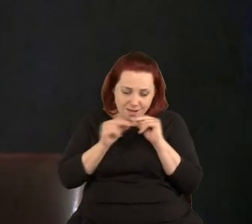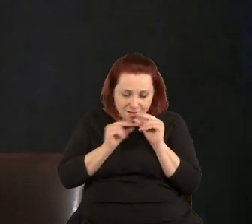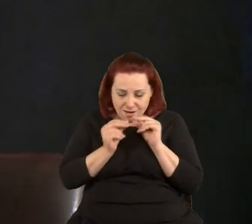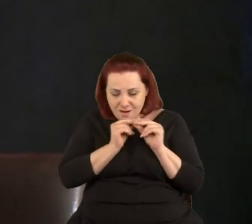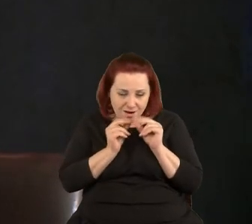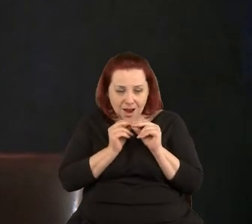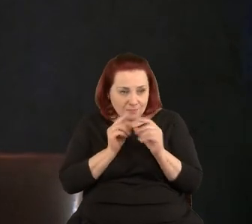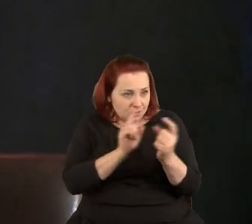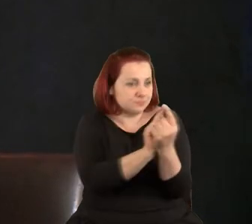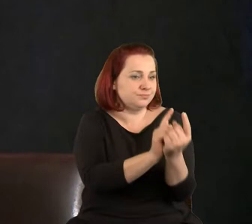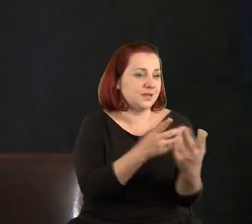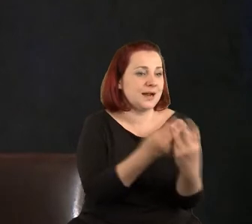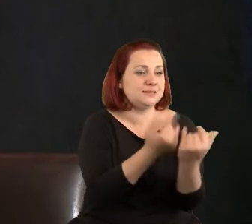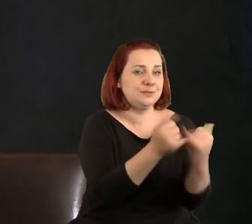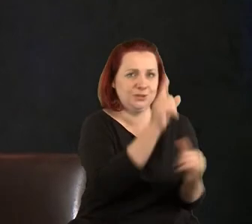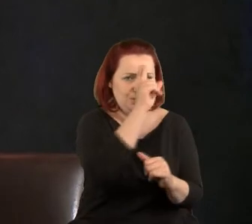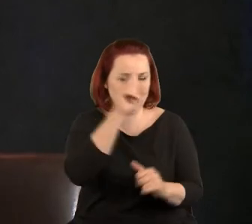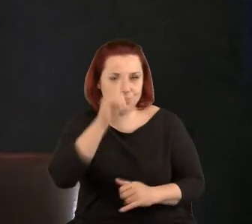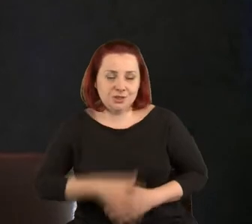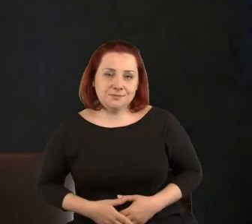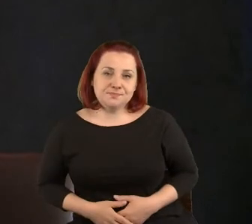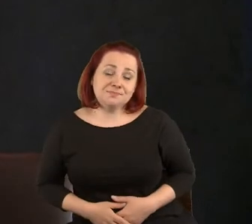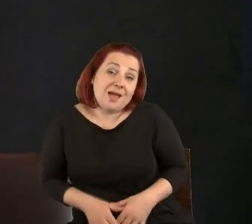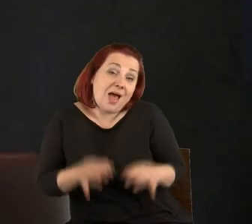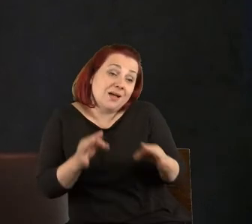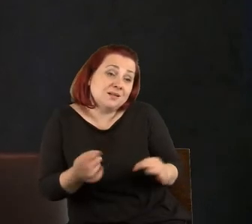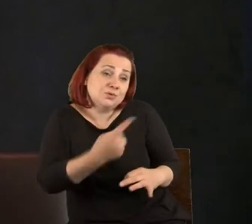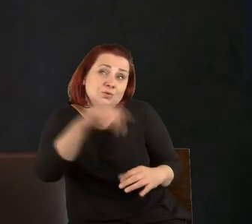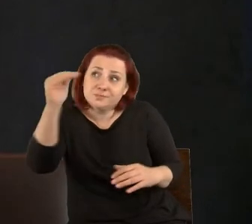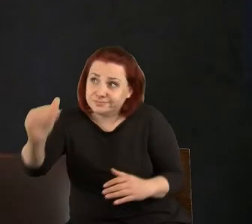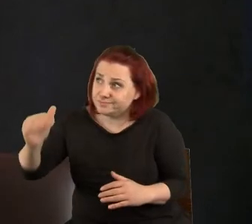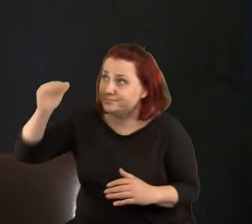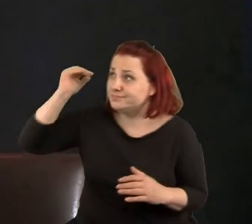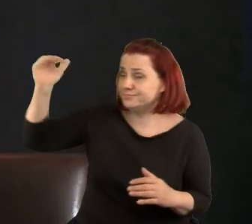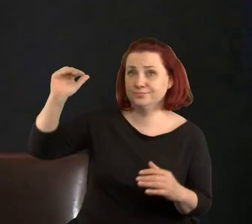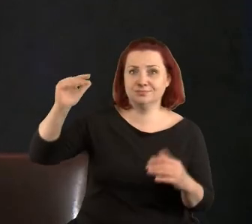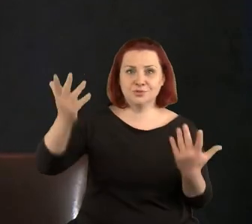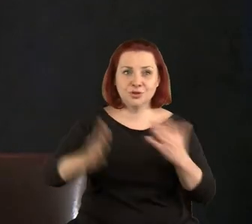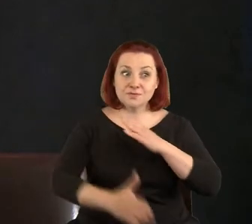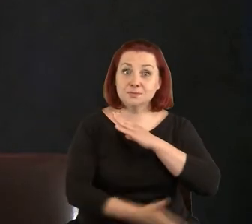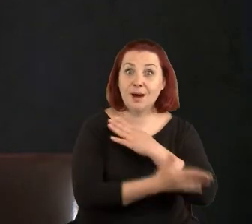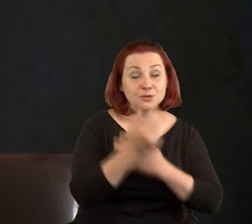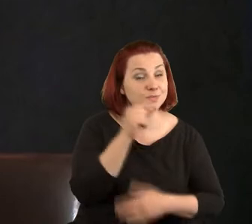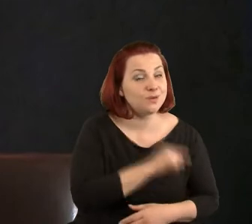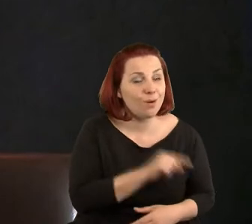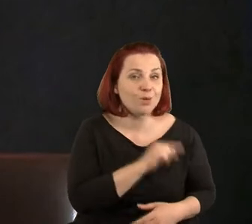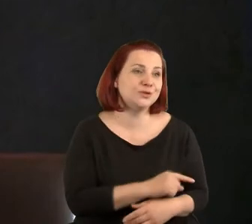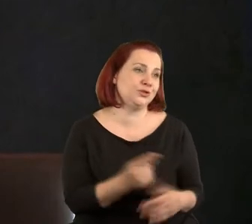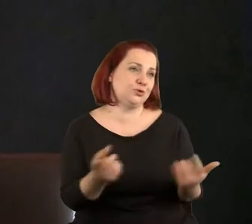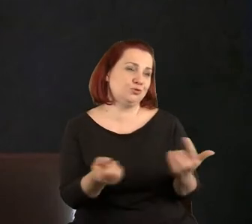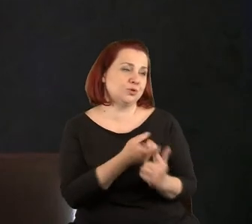obcując z ludźmi. A teraz, no właśnie, dojrzeliśmy też do tego, że wsparcie takie psychologiczne, że